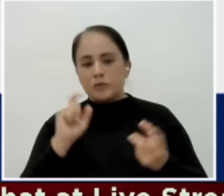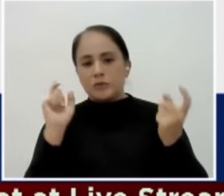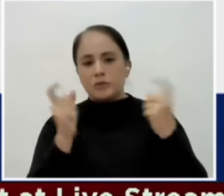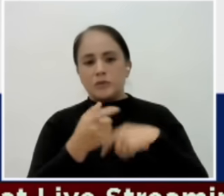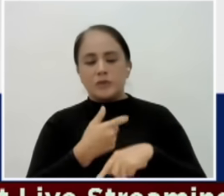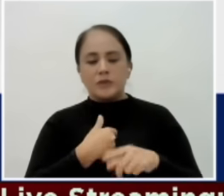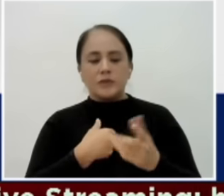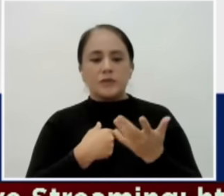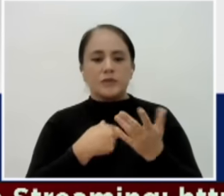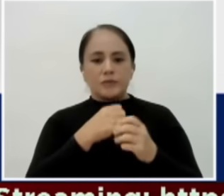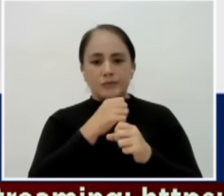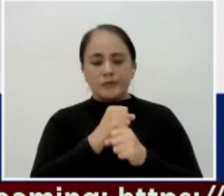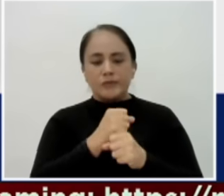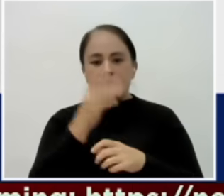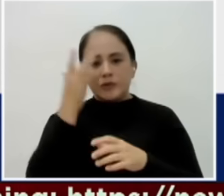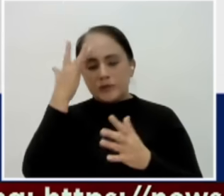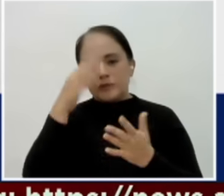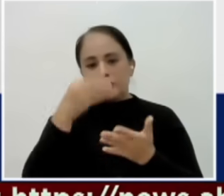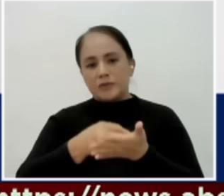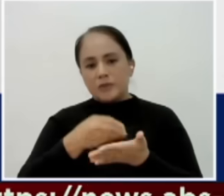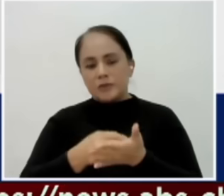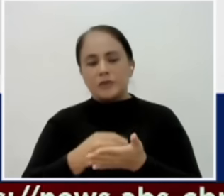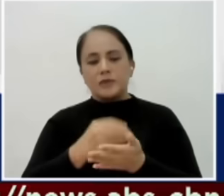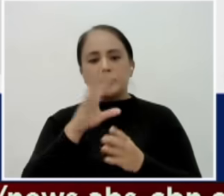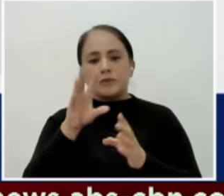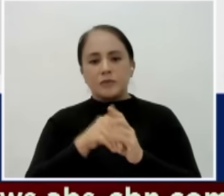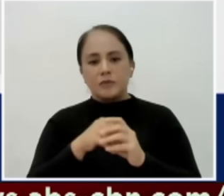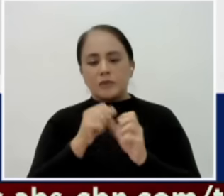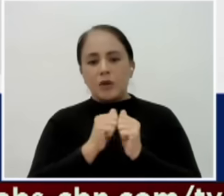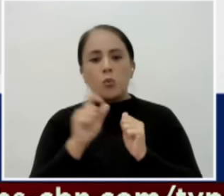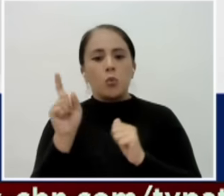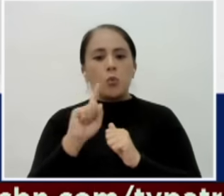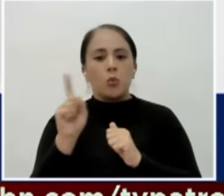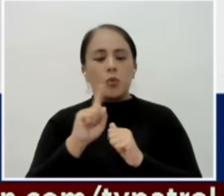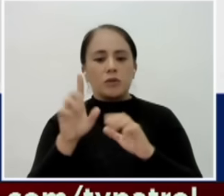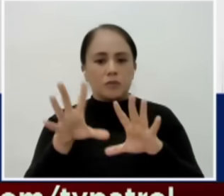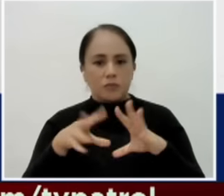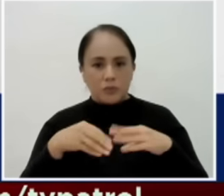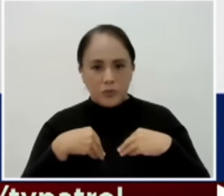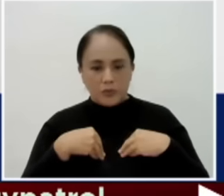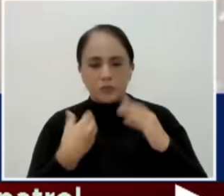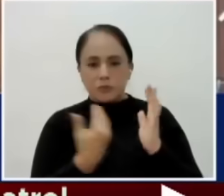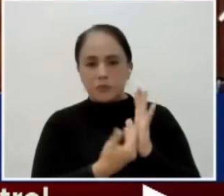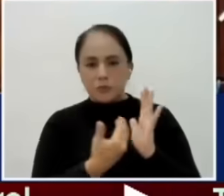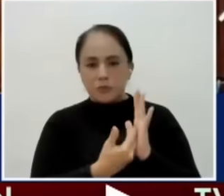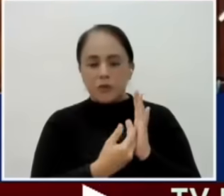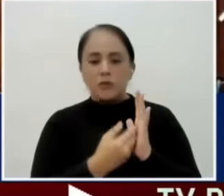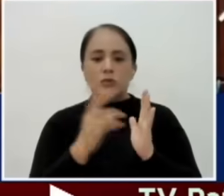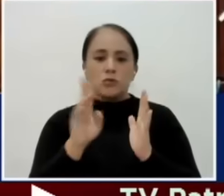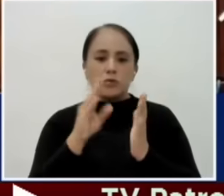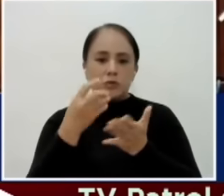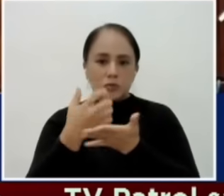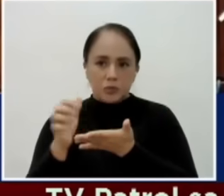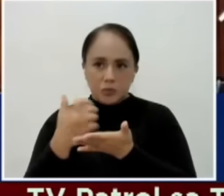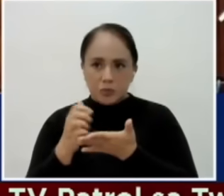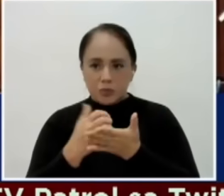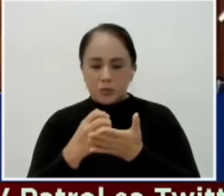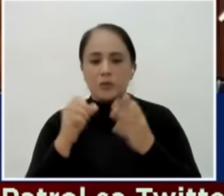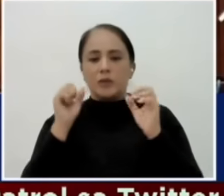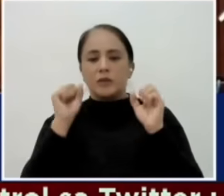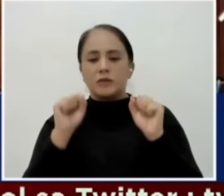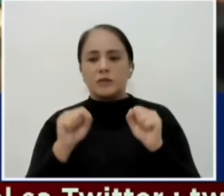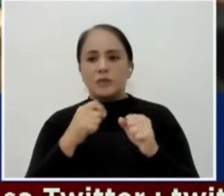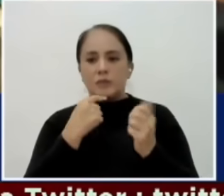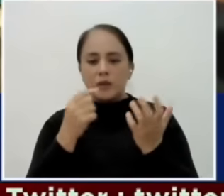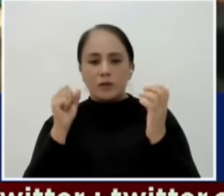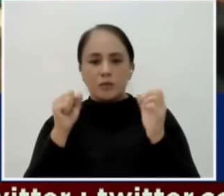confidential at intelligence funds, kasama ang depinisyon ng kung ano ang katanggap-tanggap na pruweba ng pinagkagastusan. Humihiling naman si Kimbo ng pagbuo